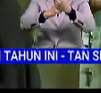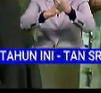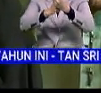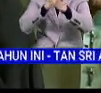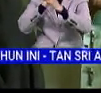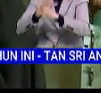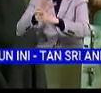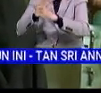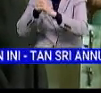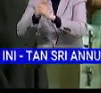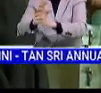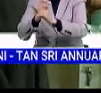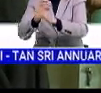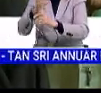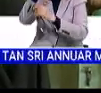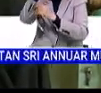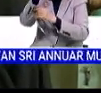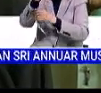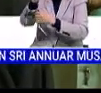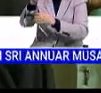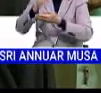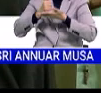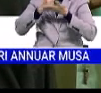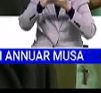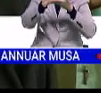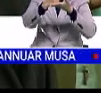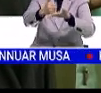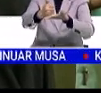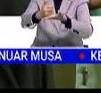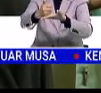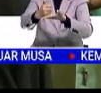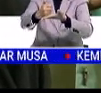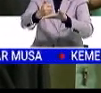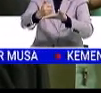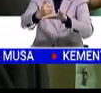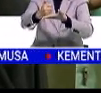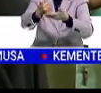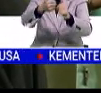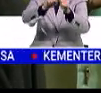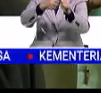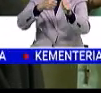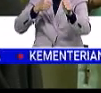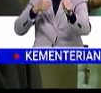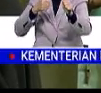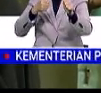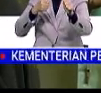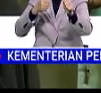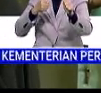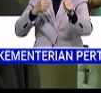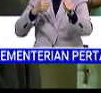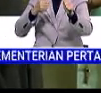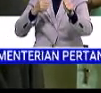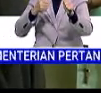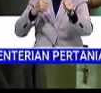kita buat untuk membantu mencegah